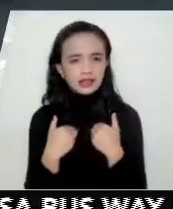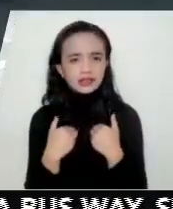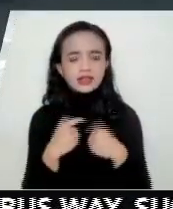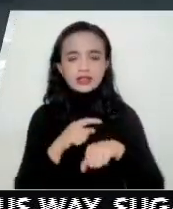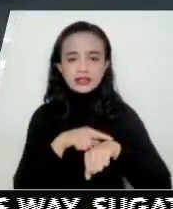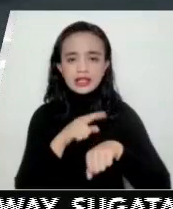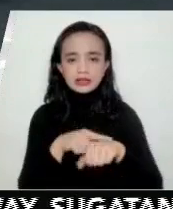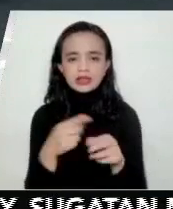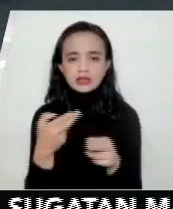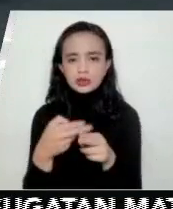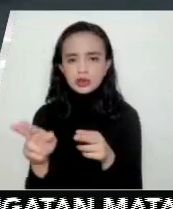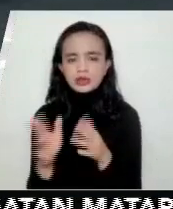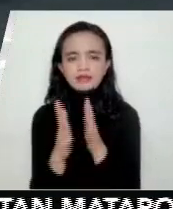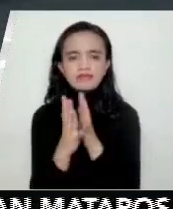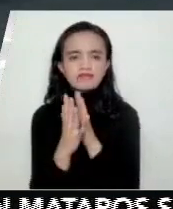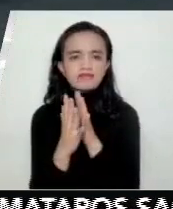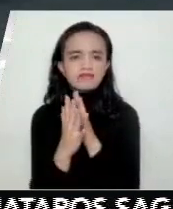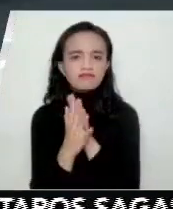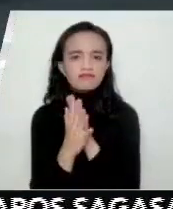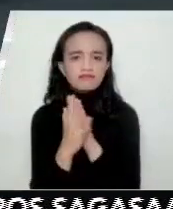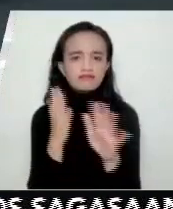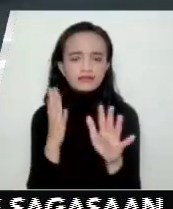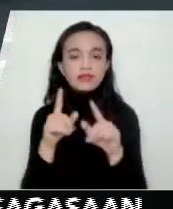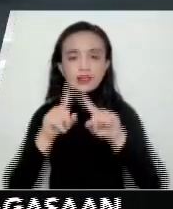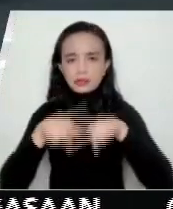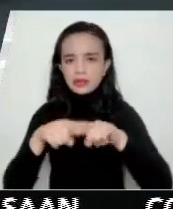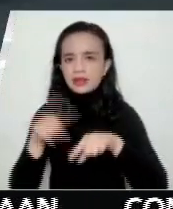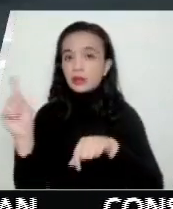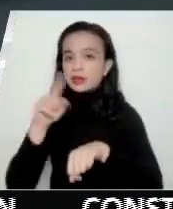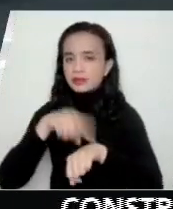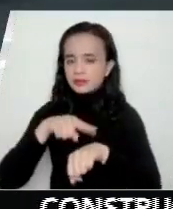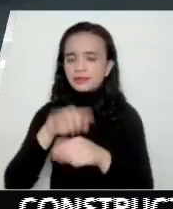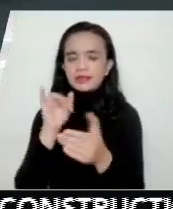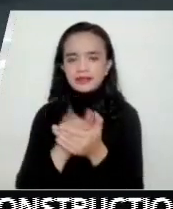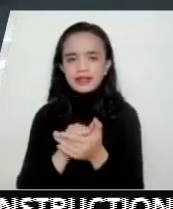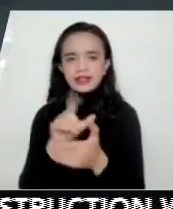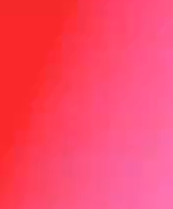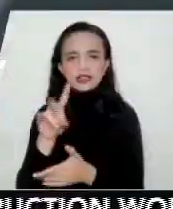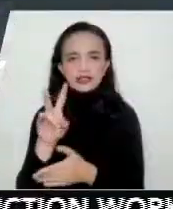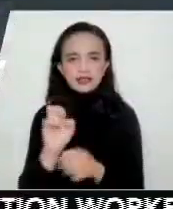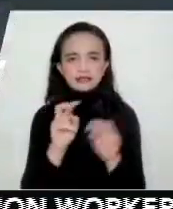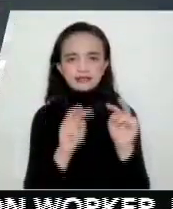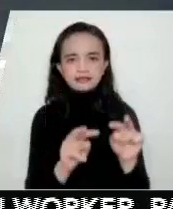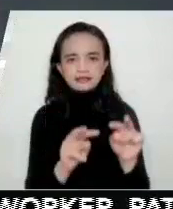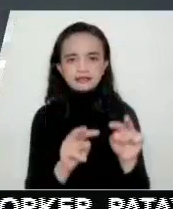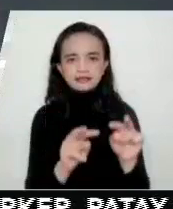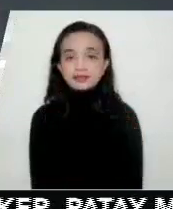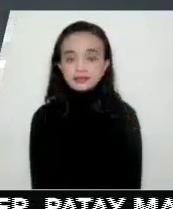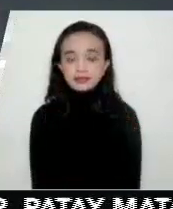pila. Depende po yan sa oras. At yan ang Tinutukan Live ni Mark Salazar. Mark!